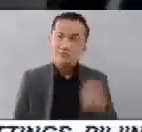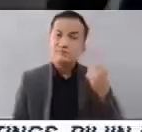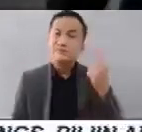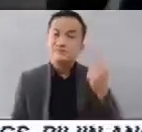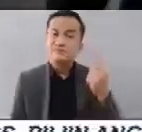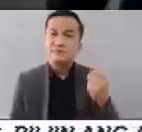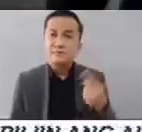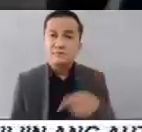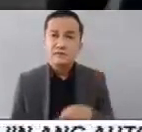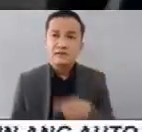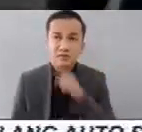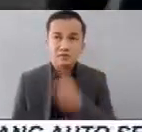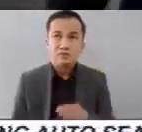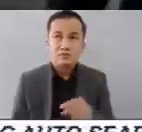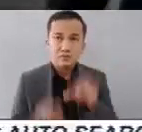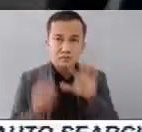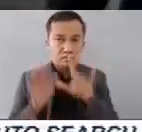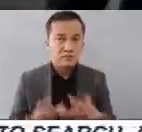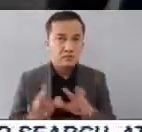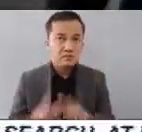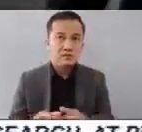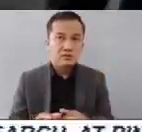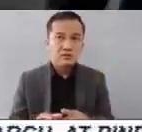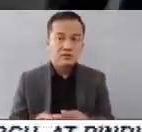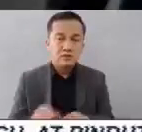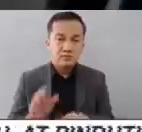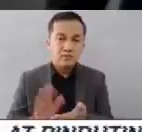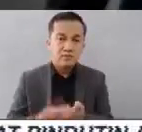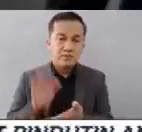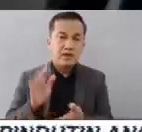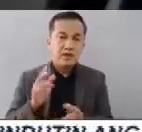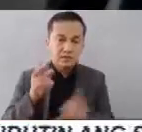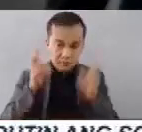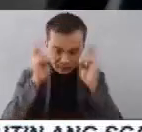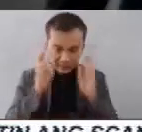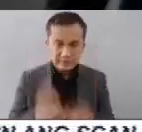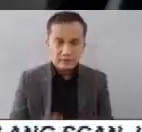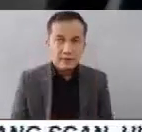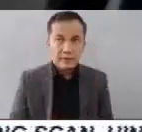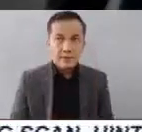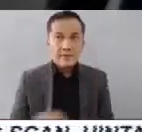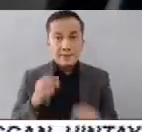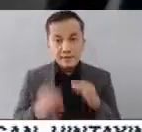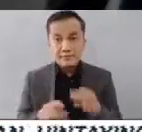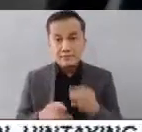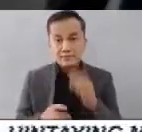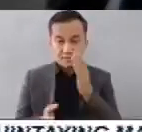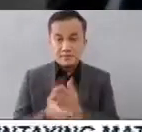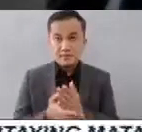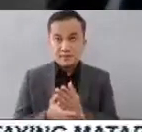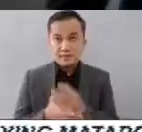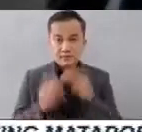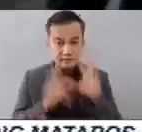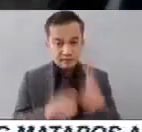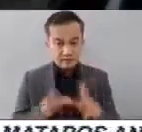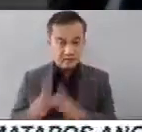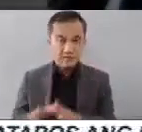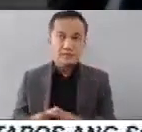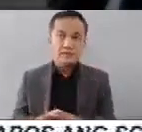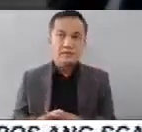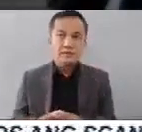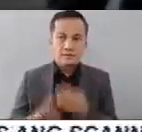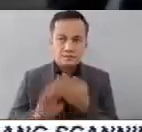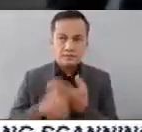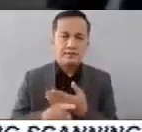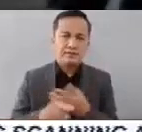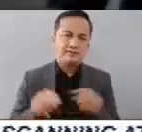Nagpatupad din ang kaparehong presyo ang Flying V, Petron at Shell kaninang alas 6 ng umaga. Nagbabari ng presyo